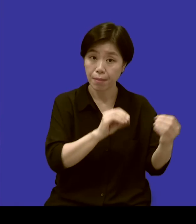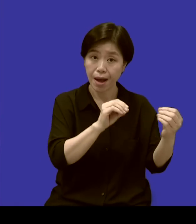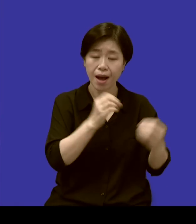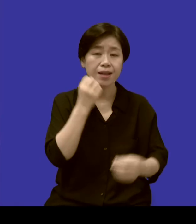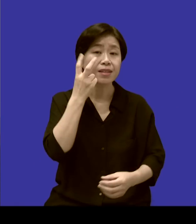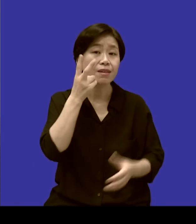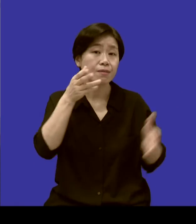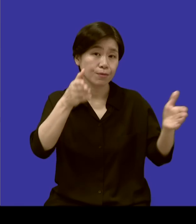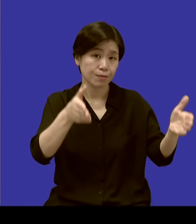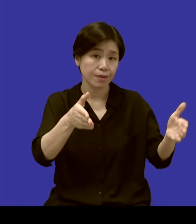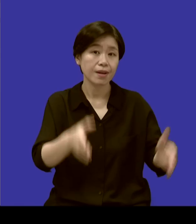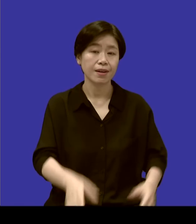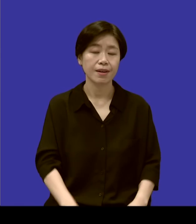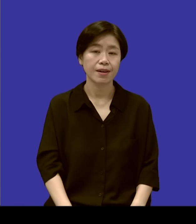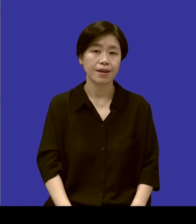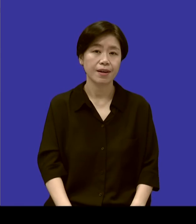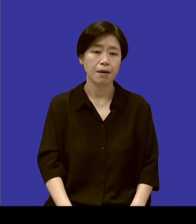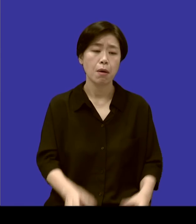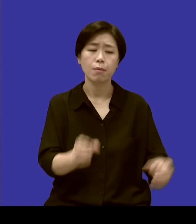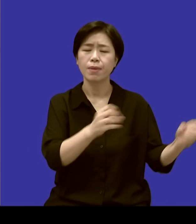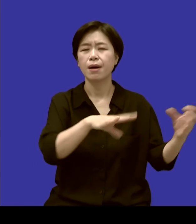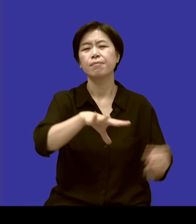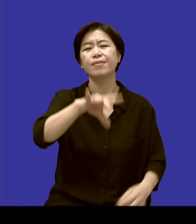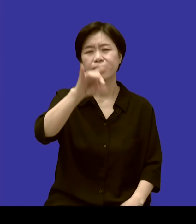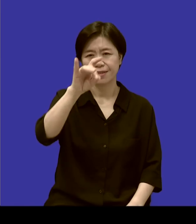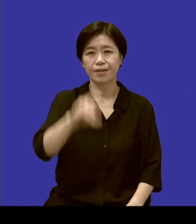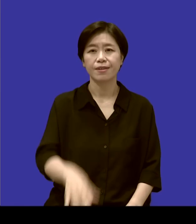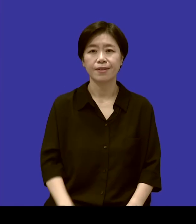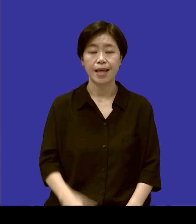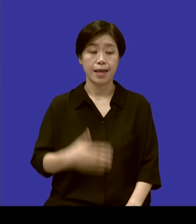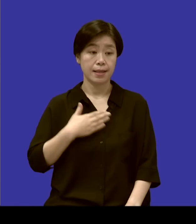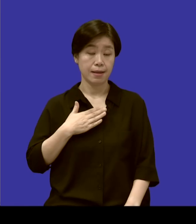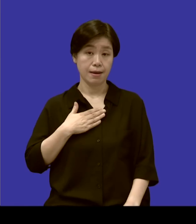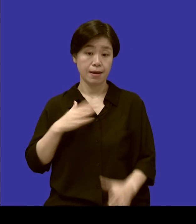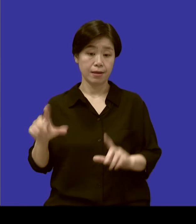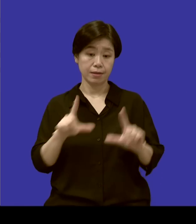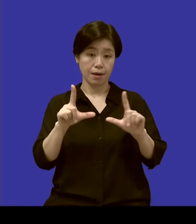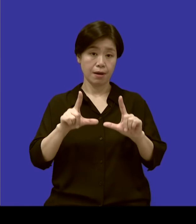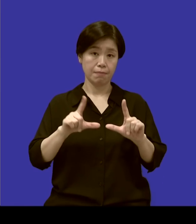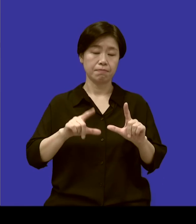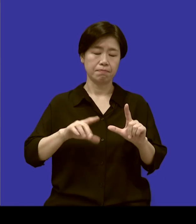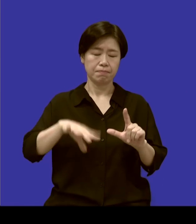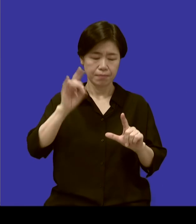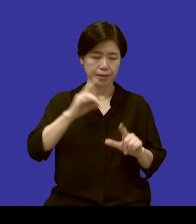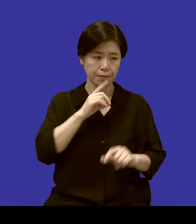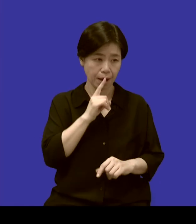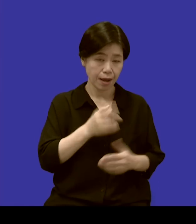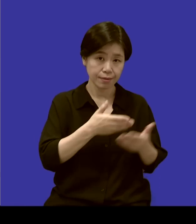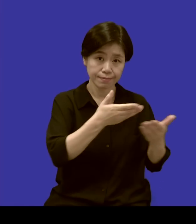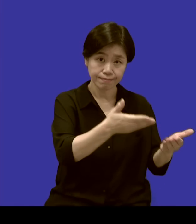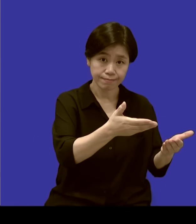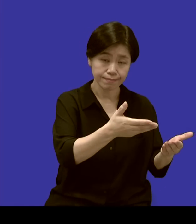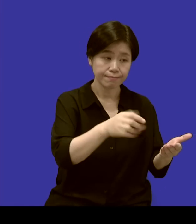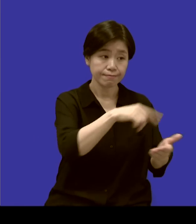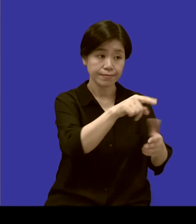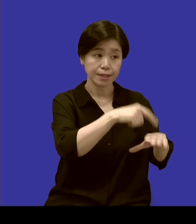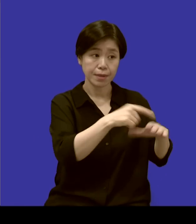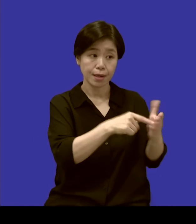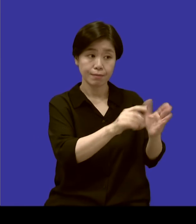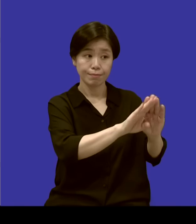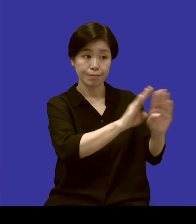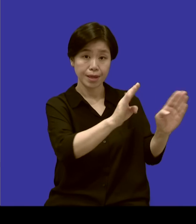반까지 만나면서 그들과 대화하고 내 얘기도 하고 그들의 삶도 나누고 그들이 어느 정도 마음의 문이 열렸을